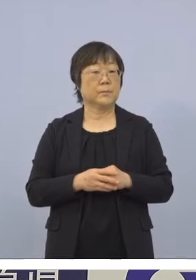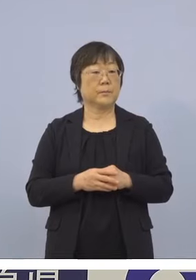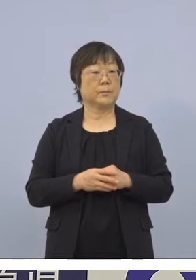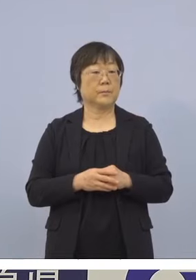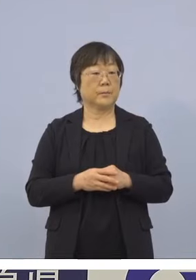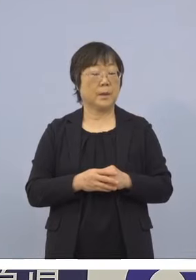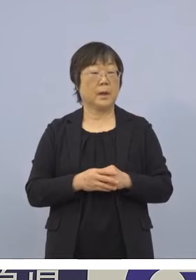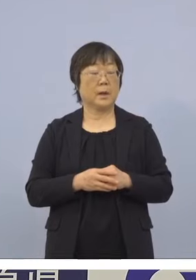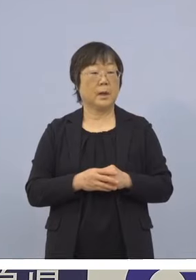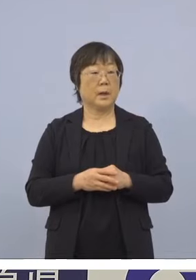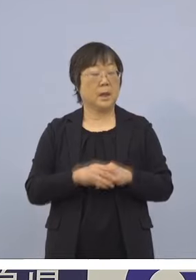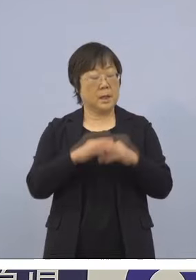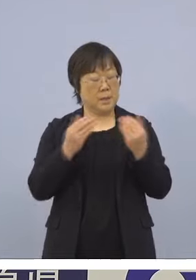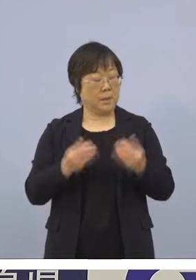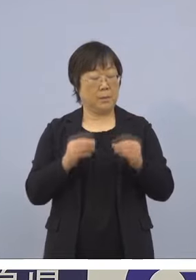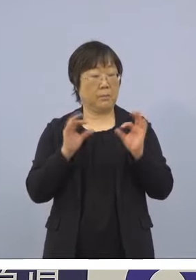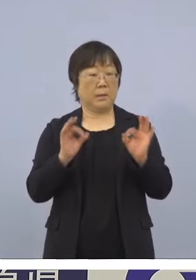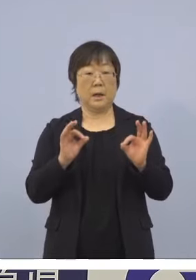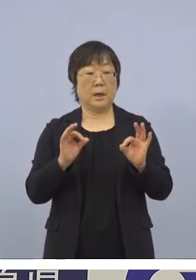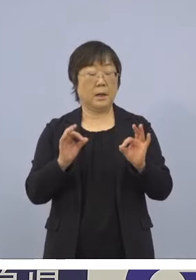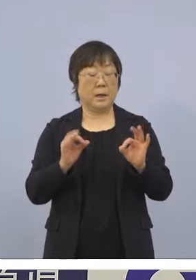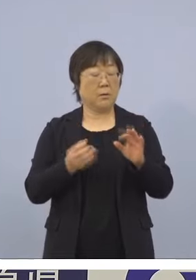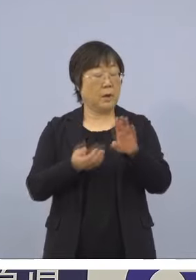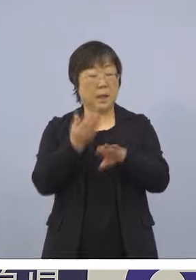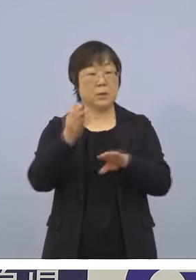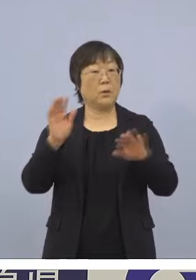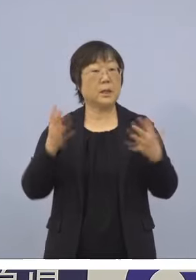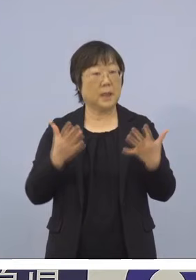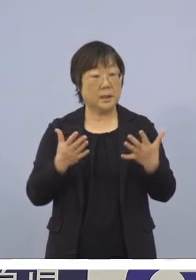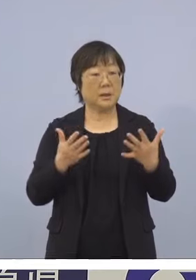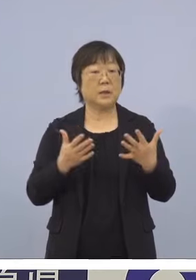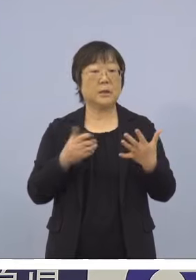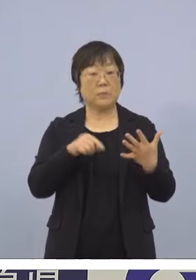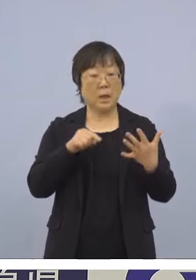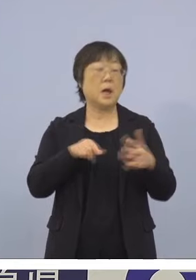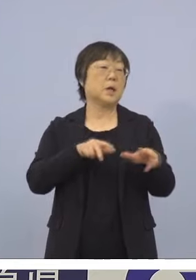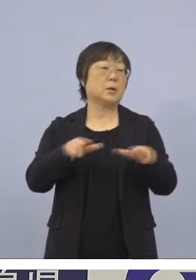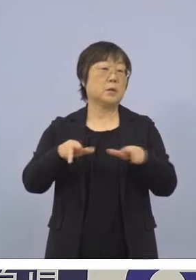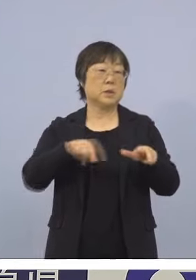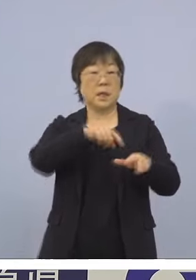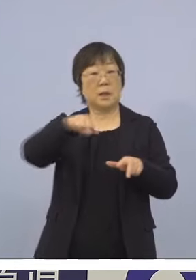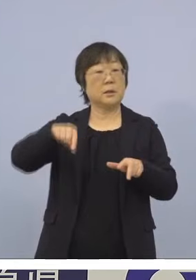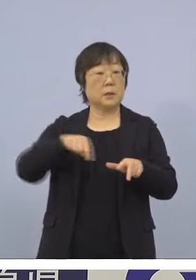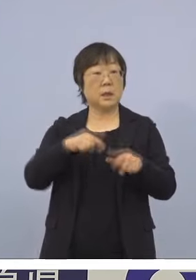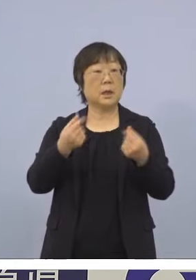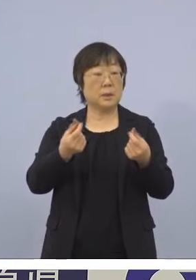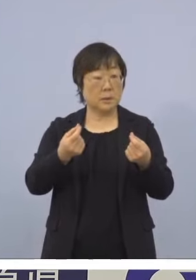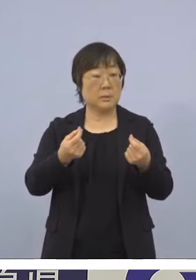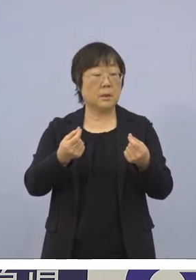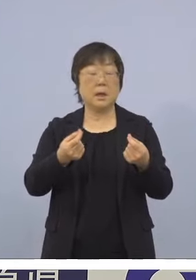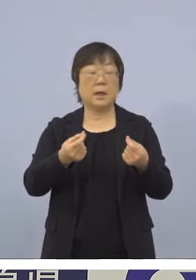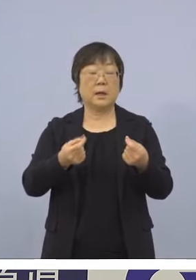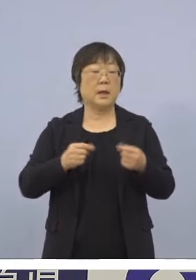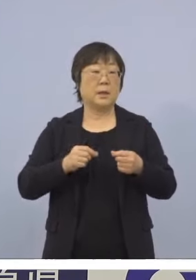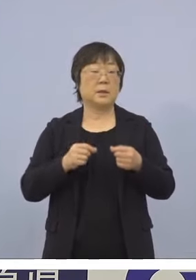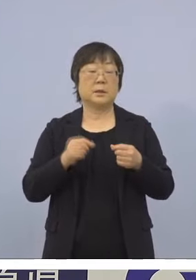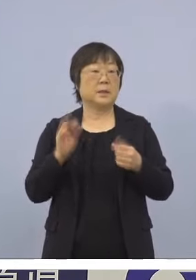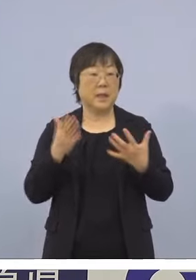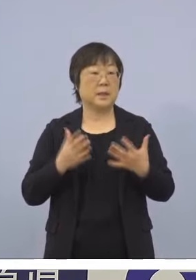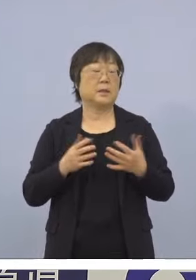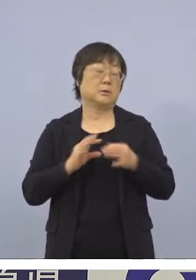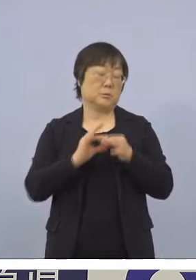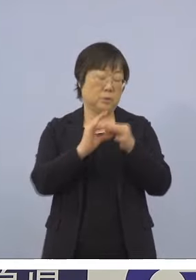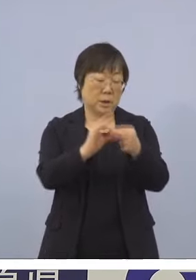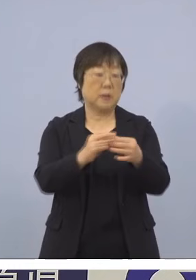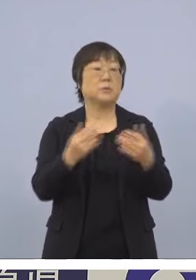その完璧でもうこれ以上やることないということはもう行政においてはこれはもうやり続ける限りはござい